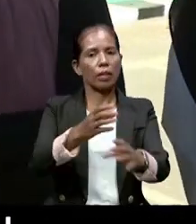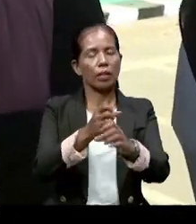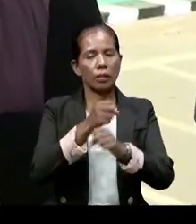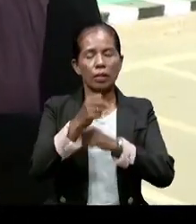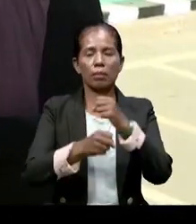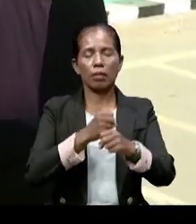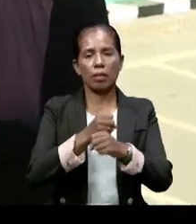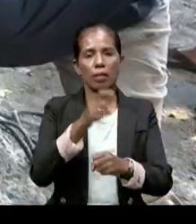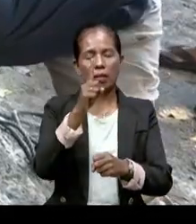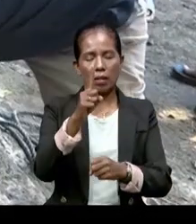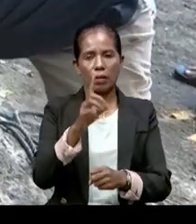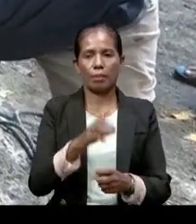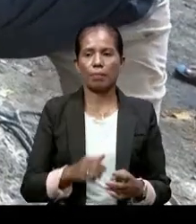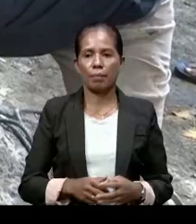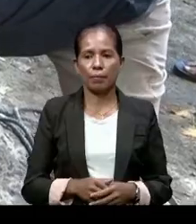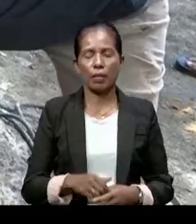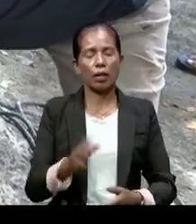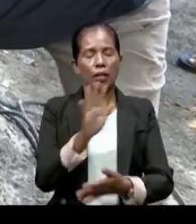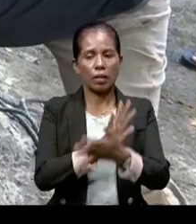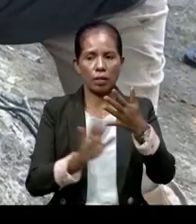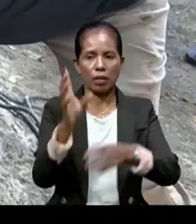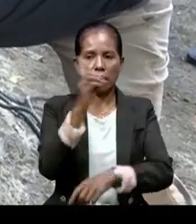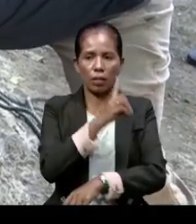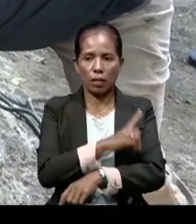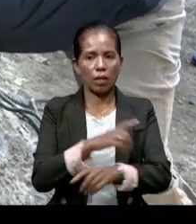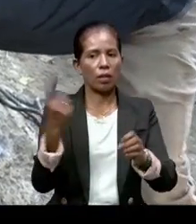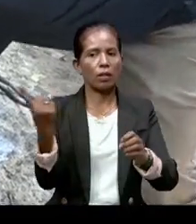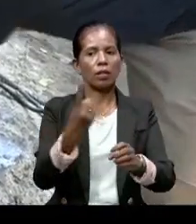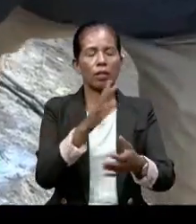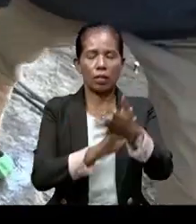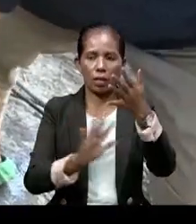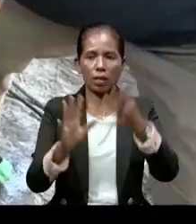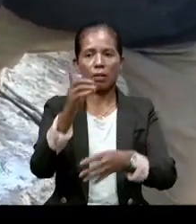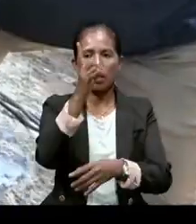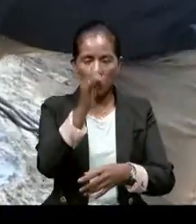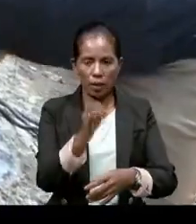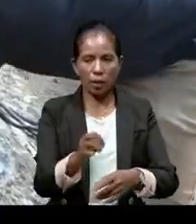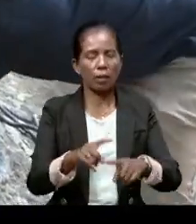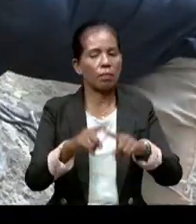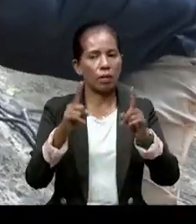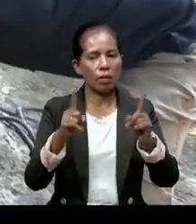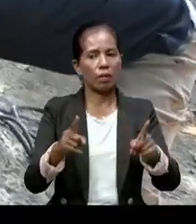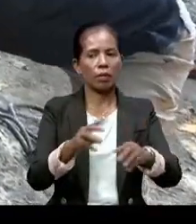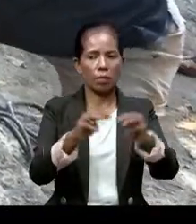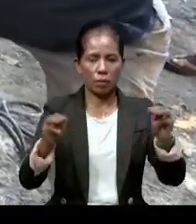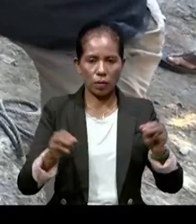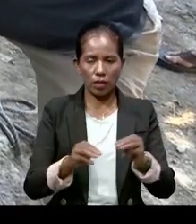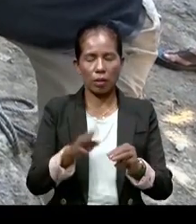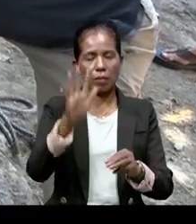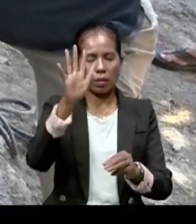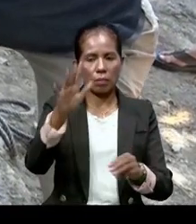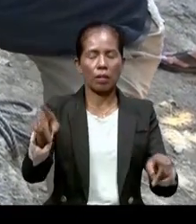ida dalida. Celebração Lorong Idul Adha, Laos State celebra ia capital dili, mai bemos ia município Lima,